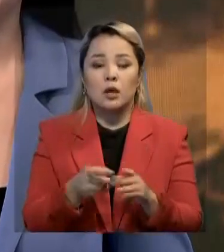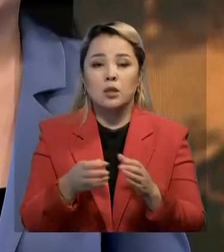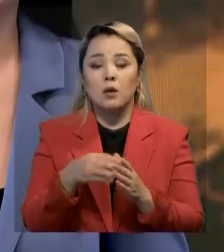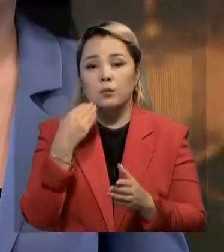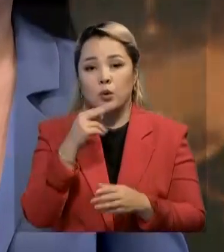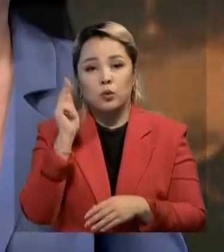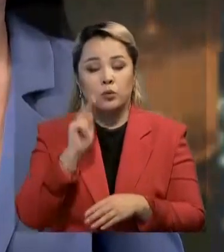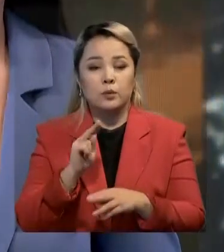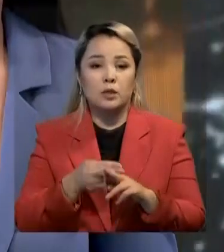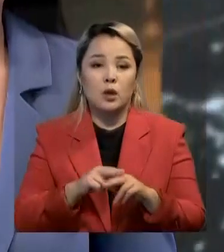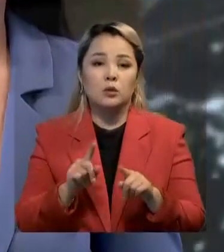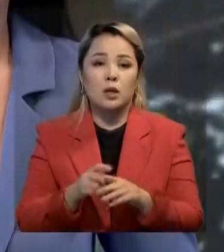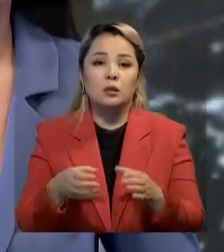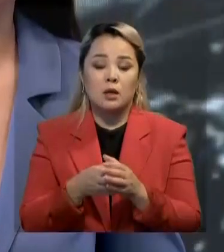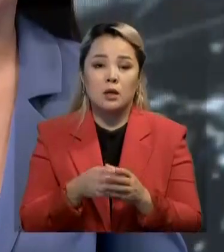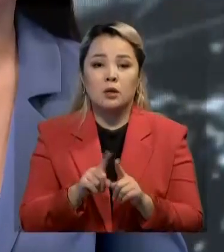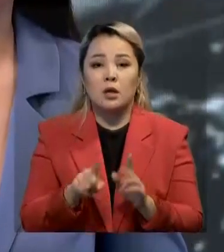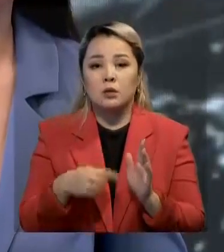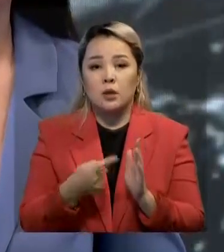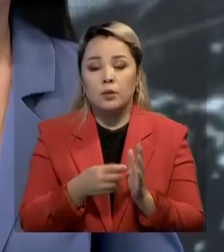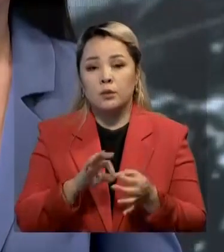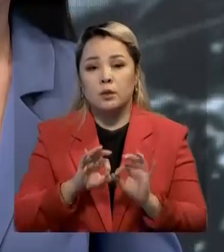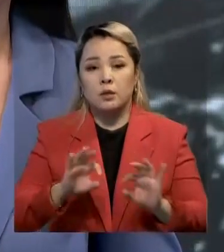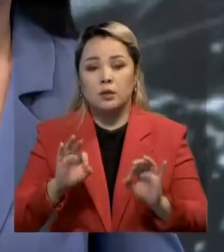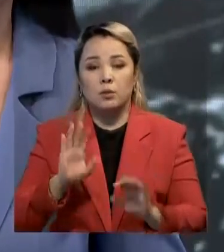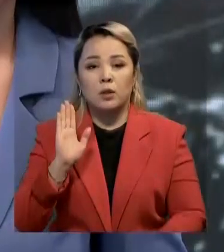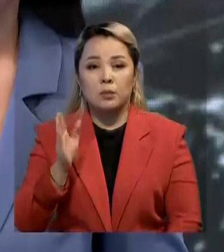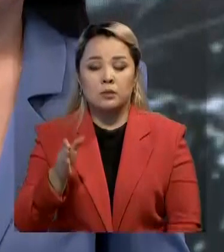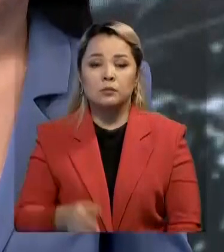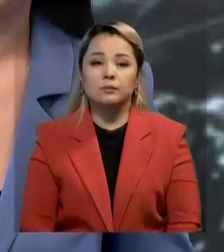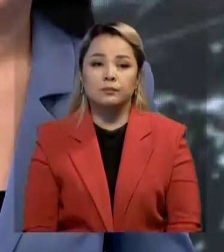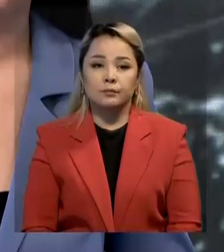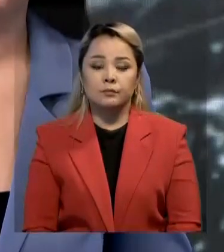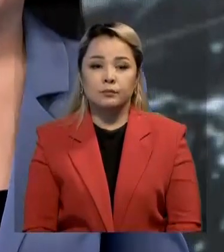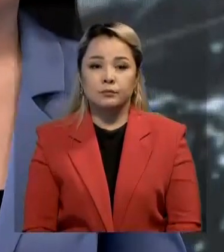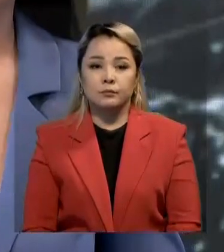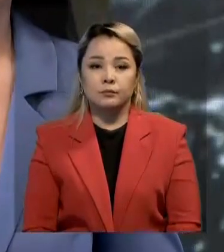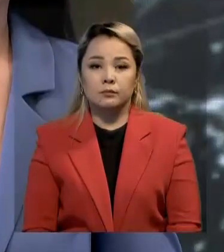сапалы білім мақсатына жетуіміз екі талай дейді. Ол жайында толығырақ шартарапта айтамын.